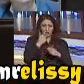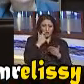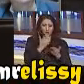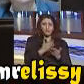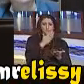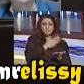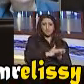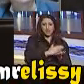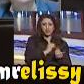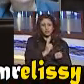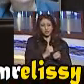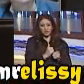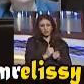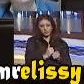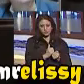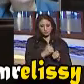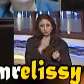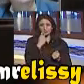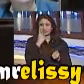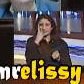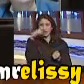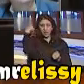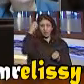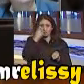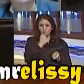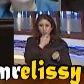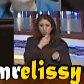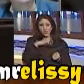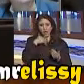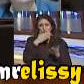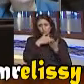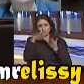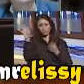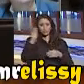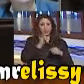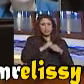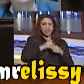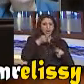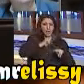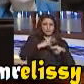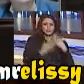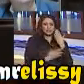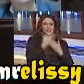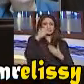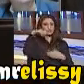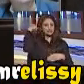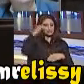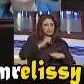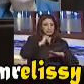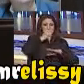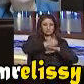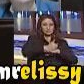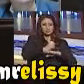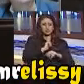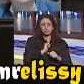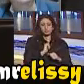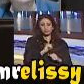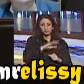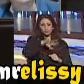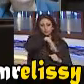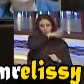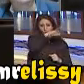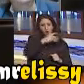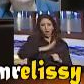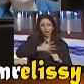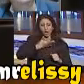على الرئاسة، وانه الانتخابات البرلمانية لا تجرى في ظل هذا الجو، والحقيقة لانه في